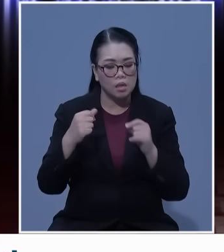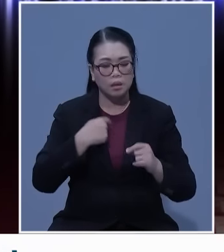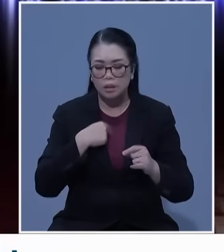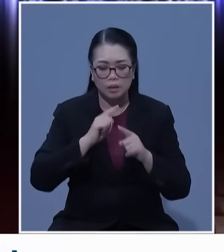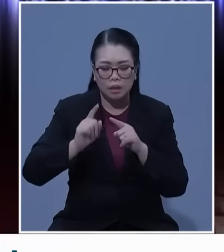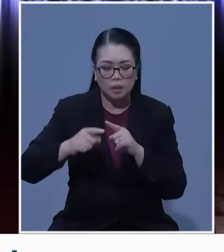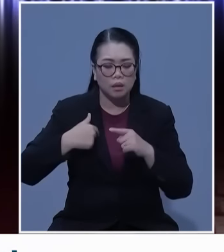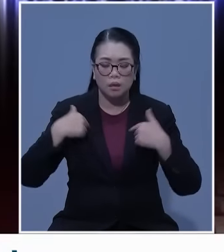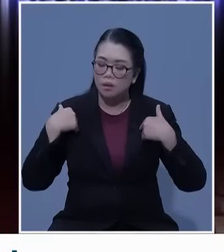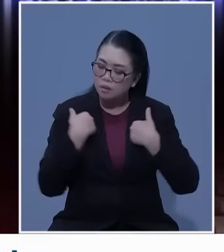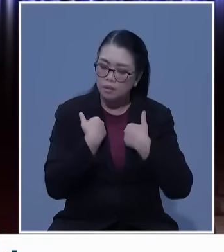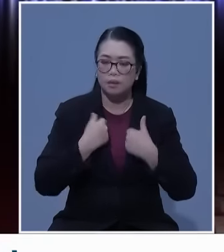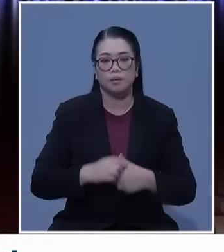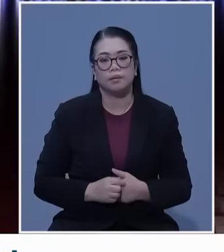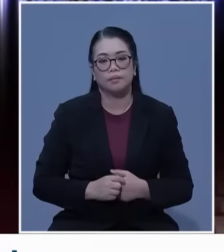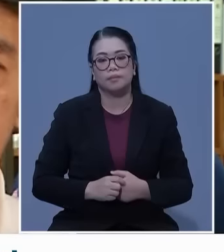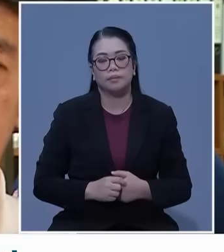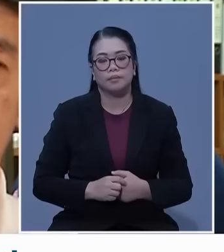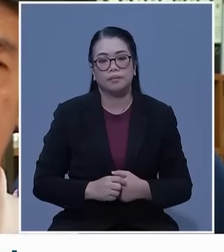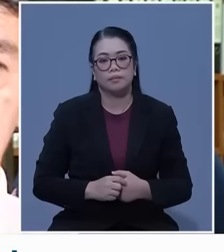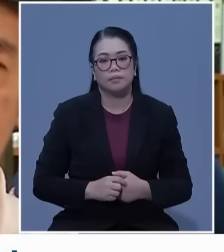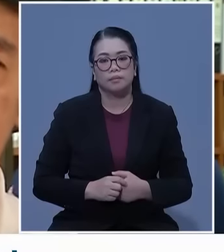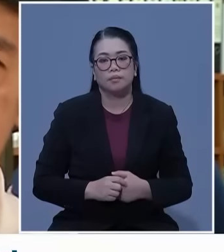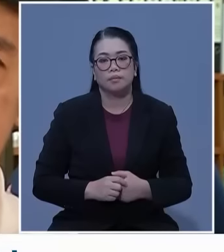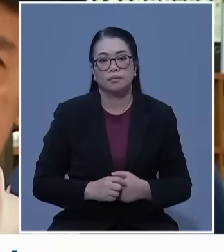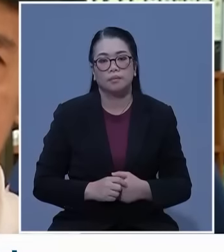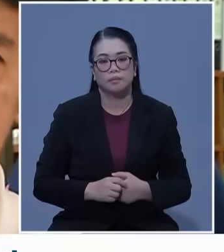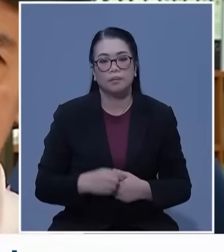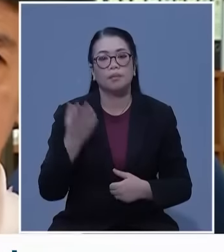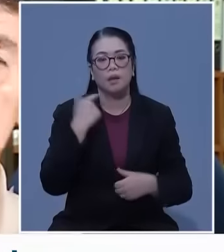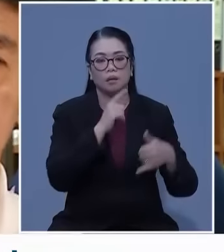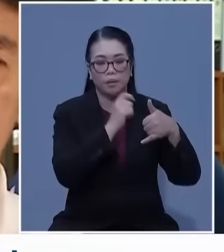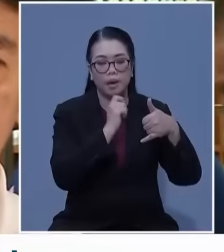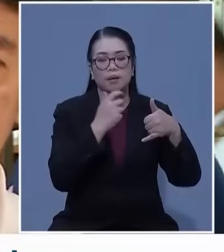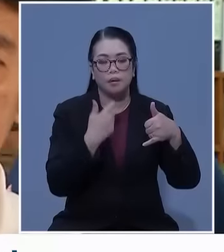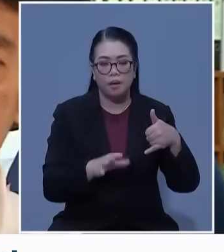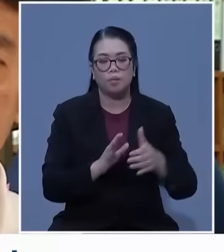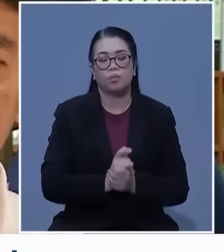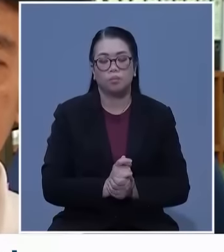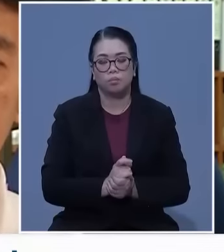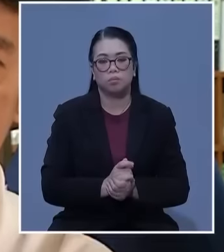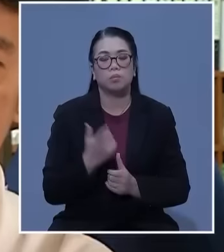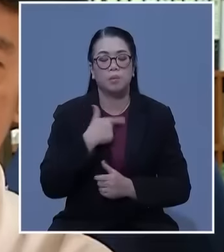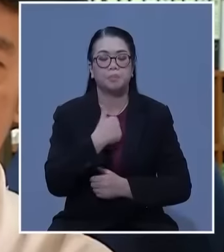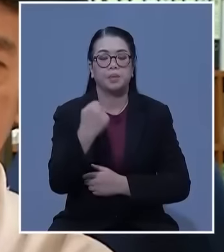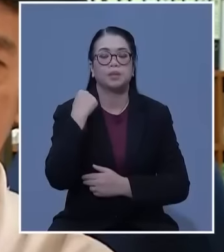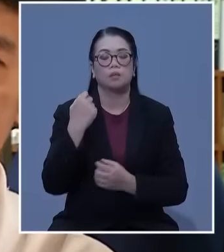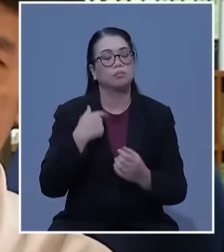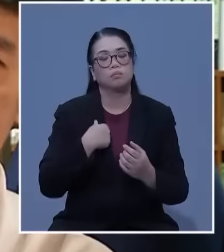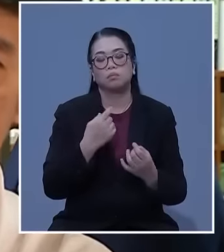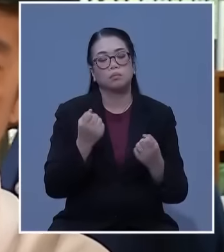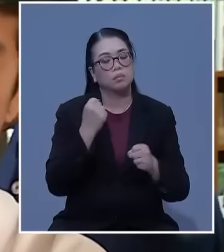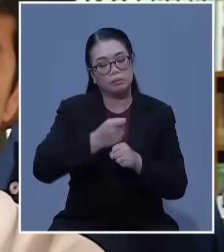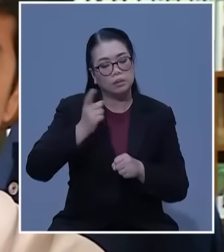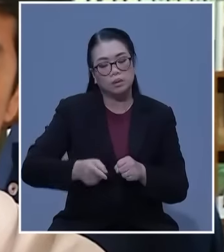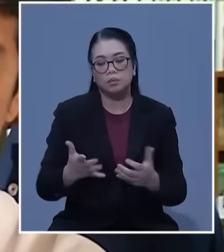ก็เหนื่อยเหนื่อยหน่ายได้ได้เคยให้สัมภาษณ์ไปนะคะเอ่าคุณปริณาก็มั่นใจว่าถูกกันแกล้งแล้วก็ยืน